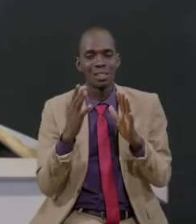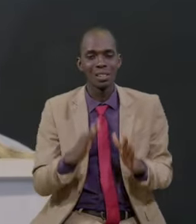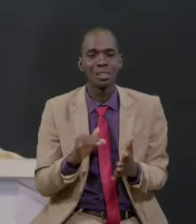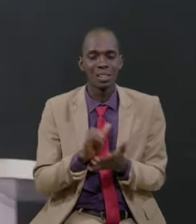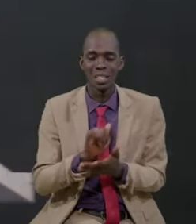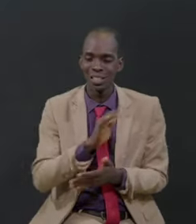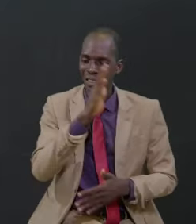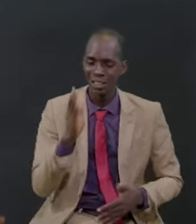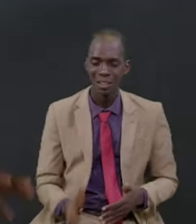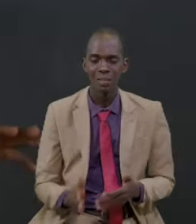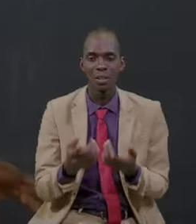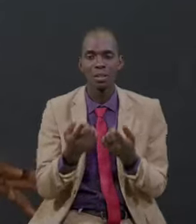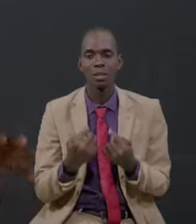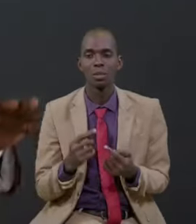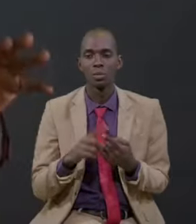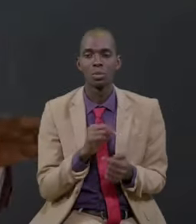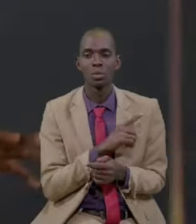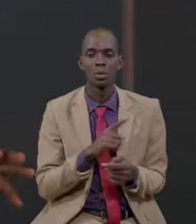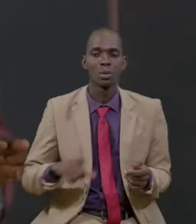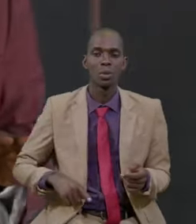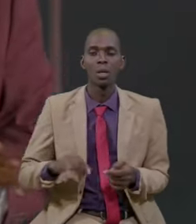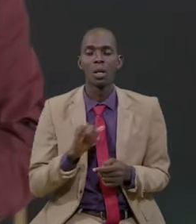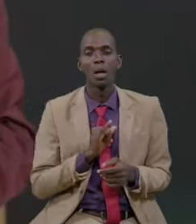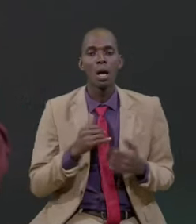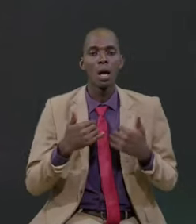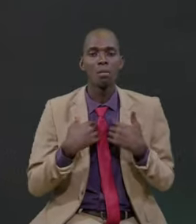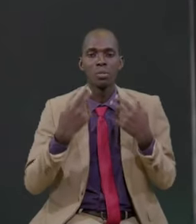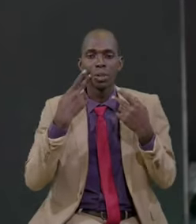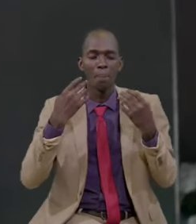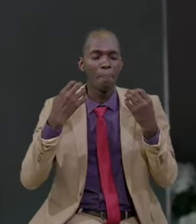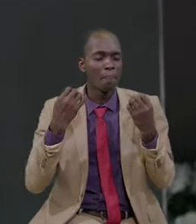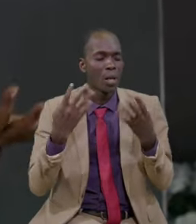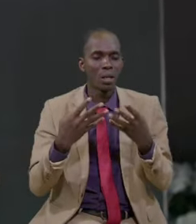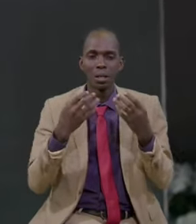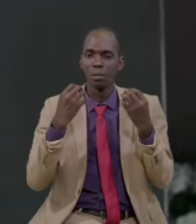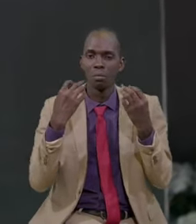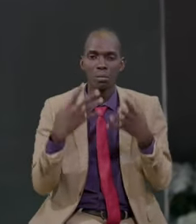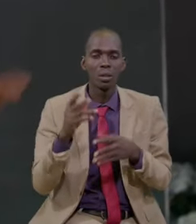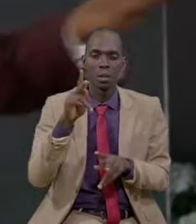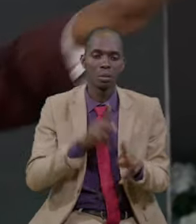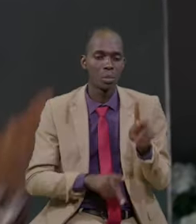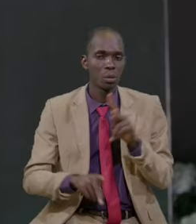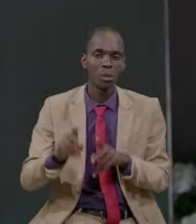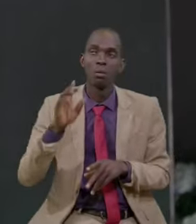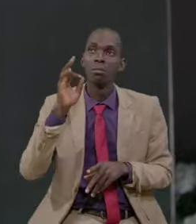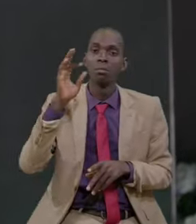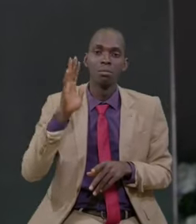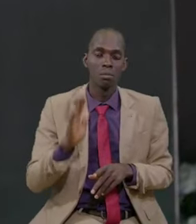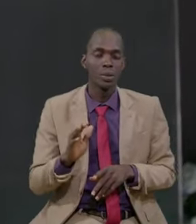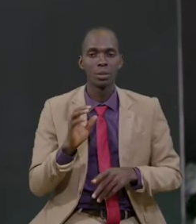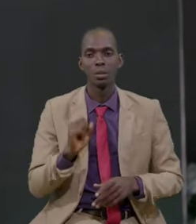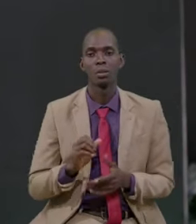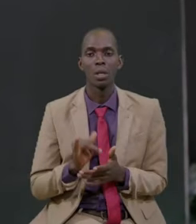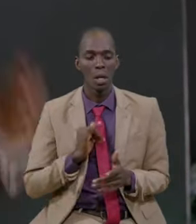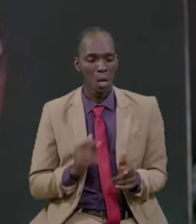Seigneur. Vous voyez plusieurs personnes, prédicateurs. Je les ai rencontrés et j'en